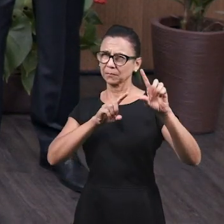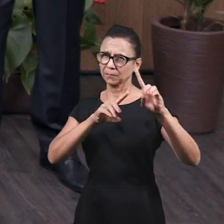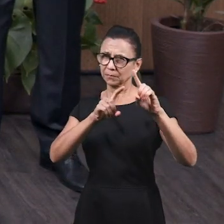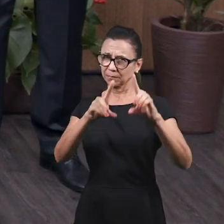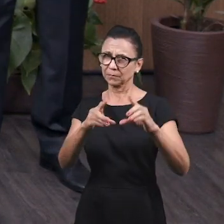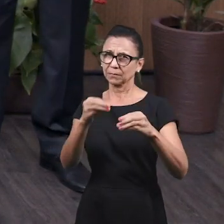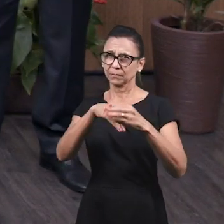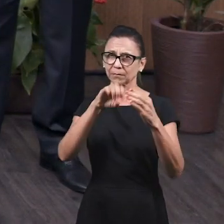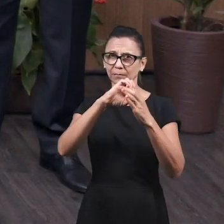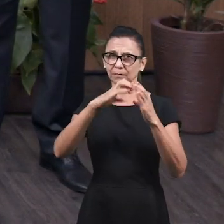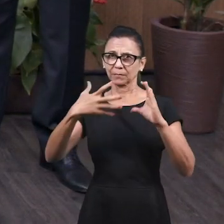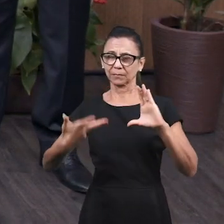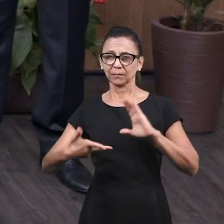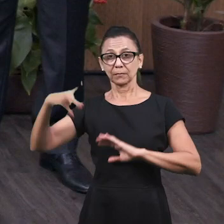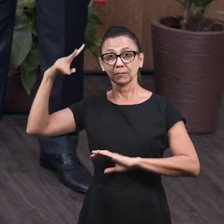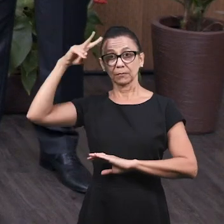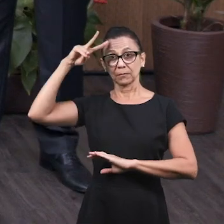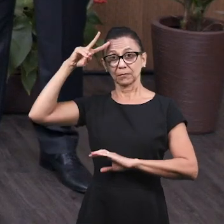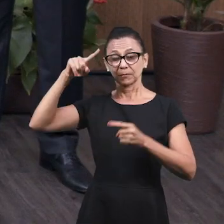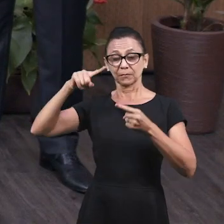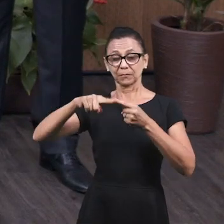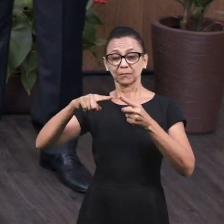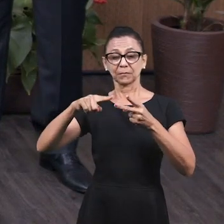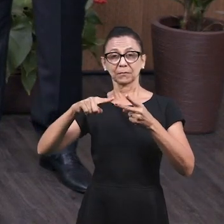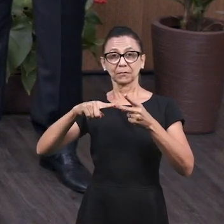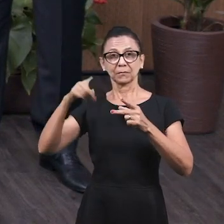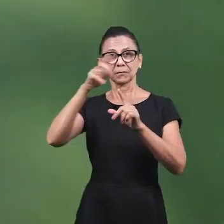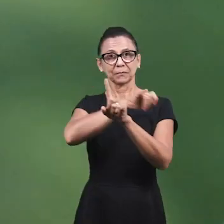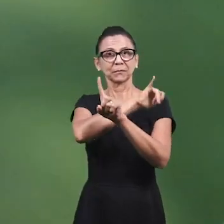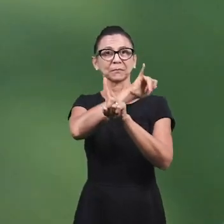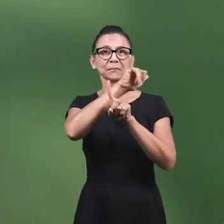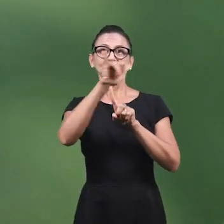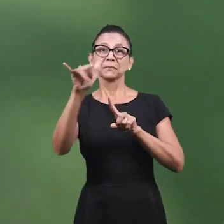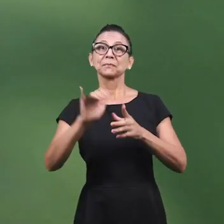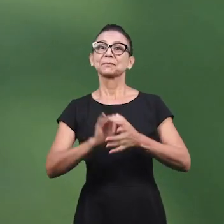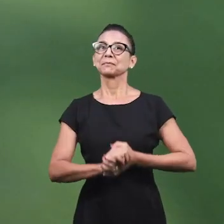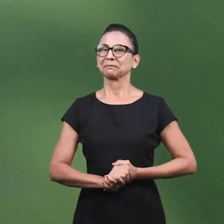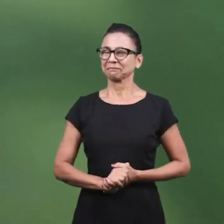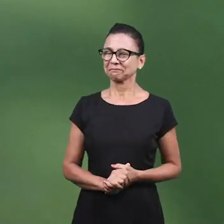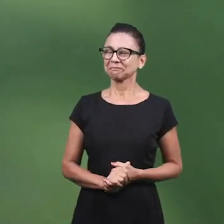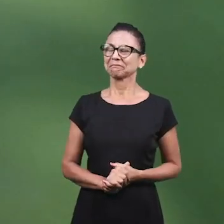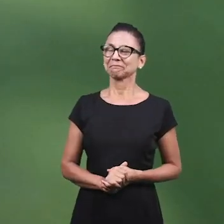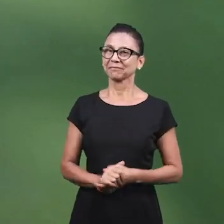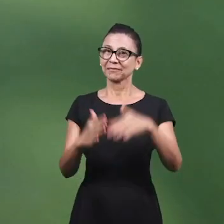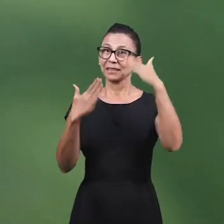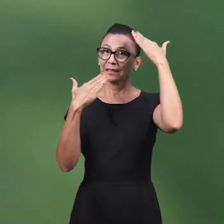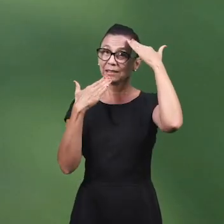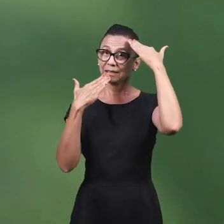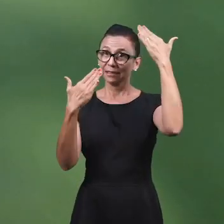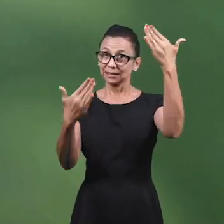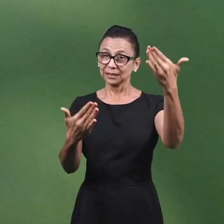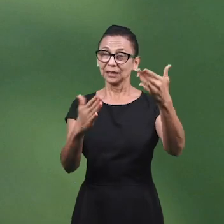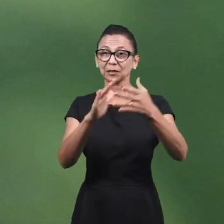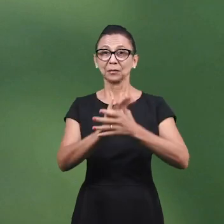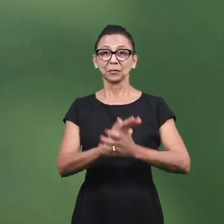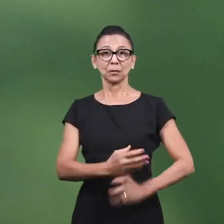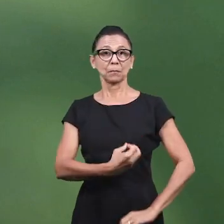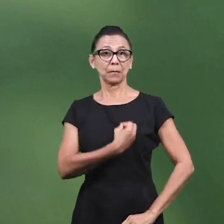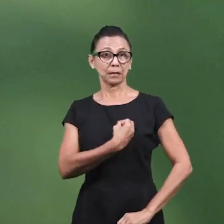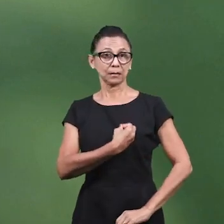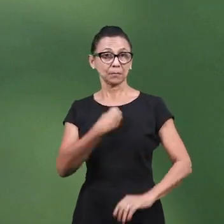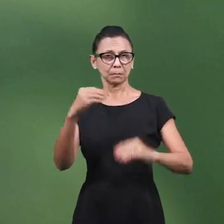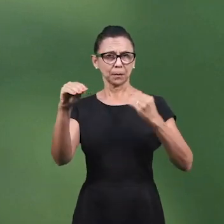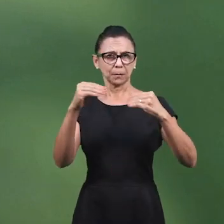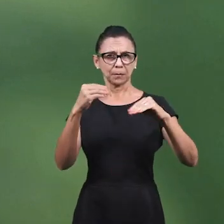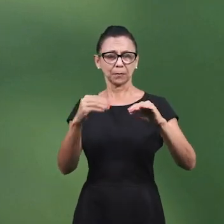рубрике рассматриваем доктринальные аспекты, исторические, пророческие аспекты Слова Божия. Мы благодарим